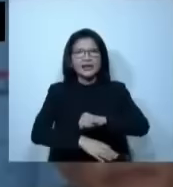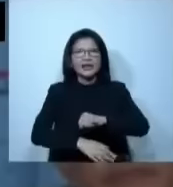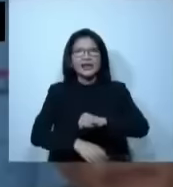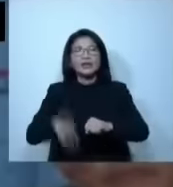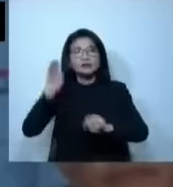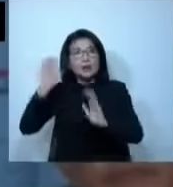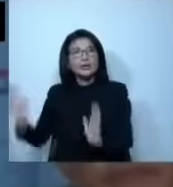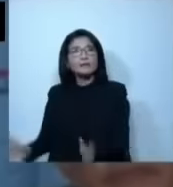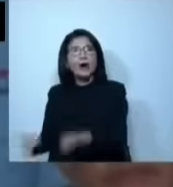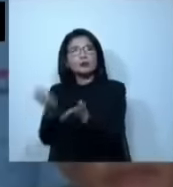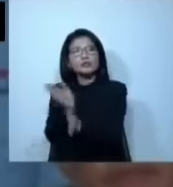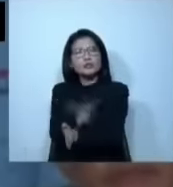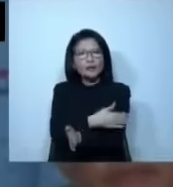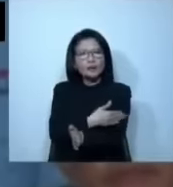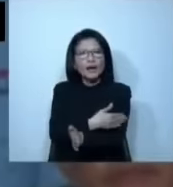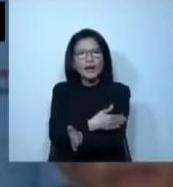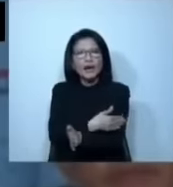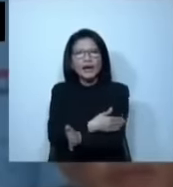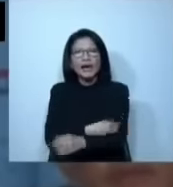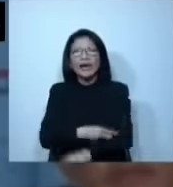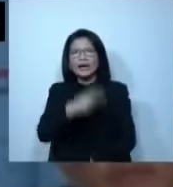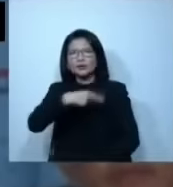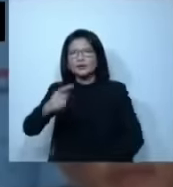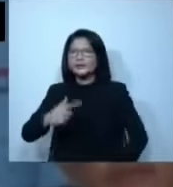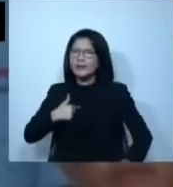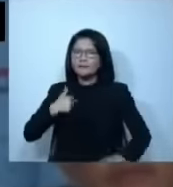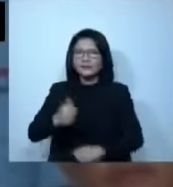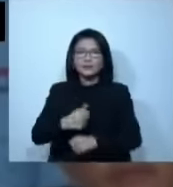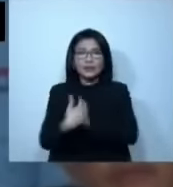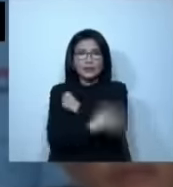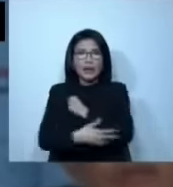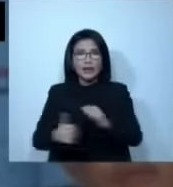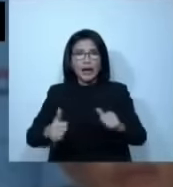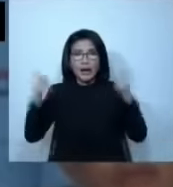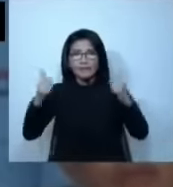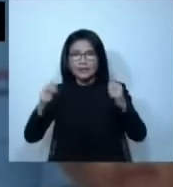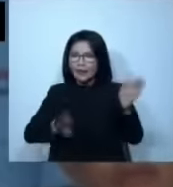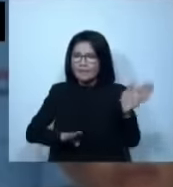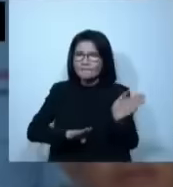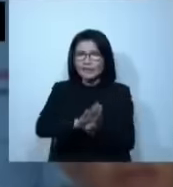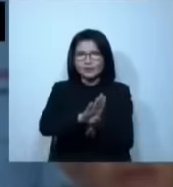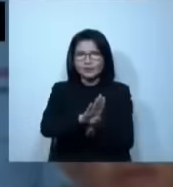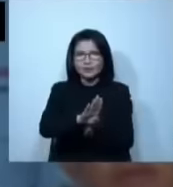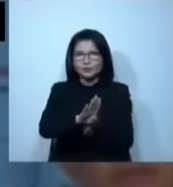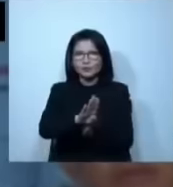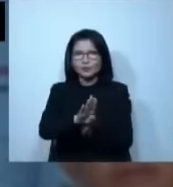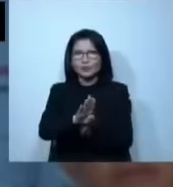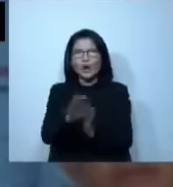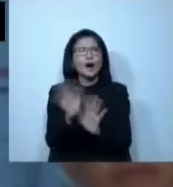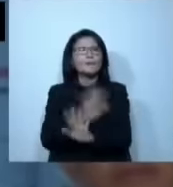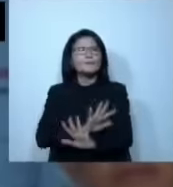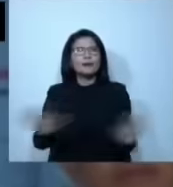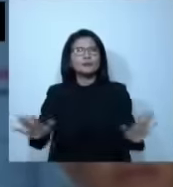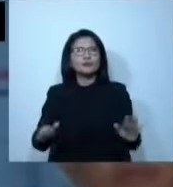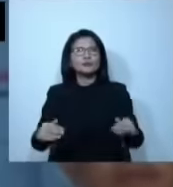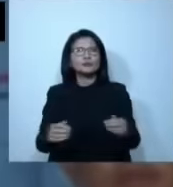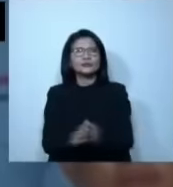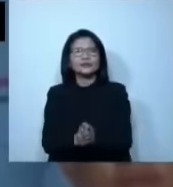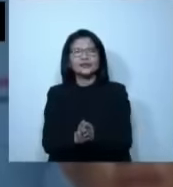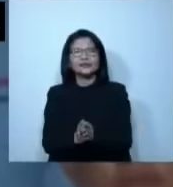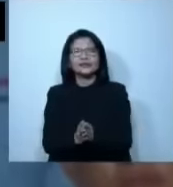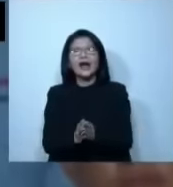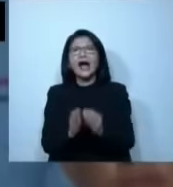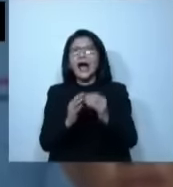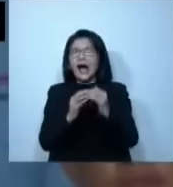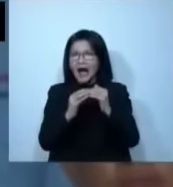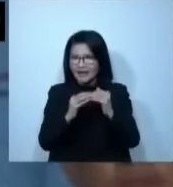kita. Kita yakin Indonesia akan melompat menjadi negara hebat, negara maju, negara makmur, negara adil. Hanya